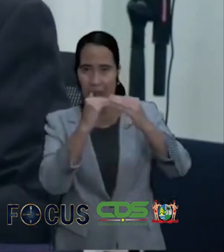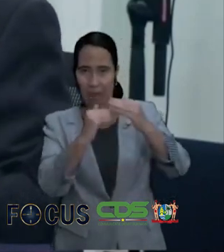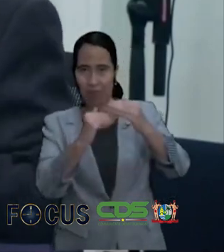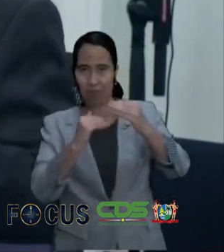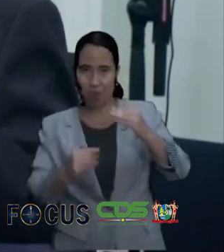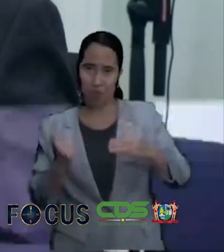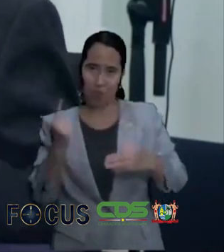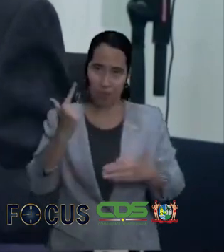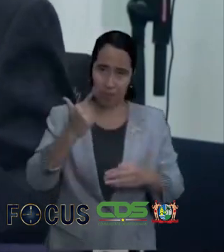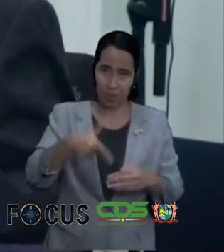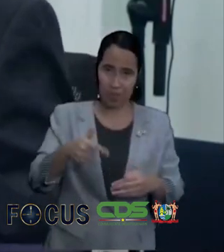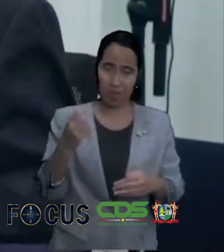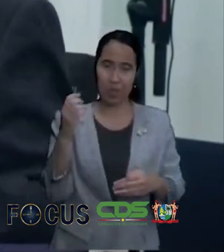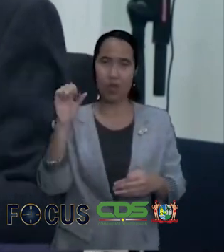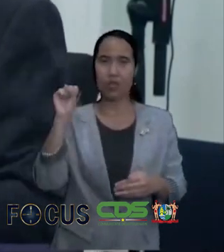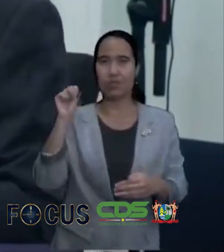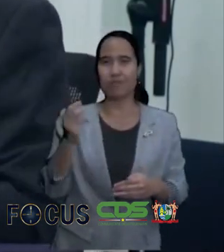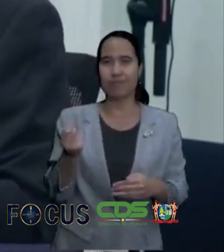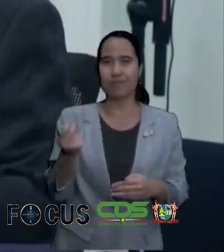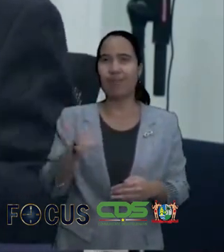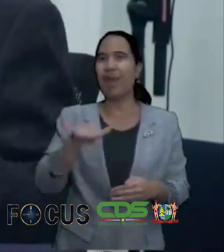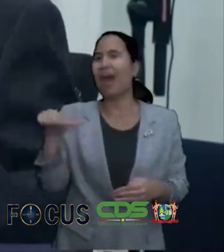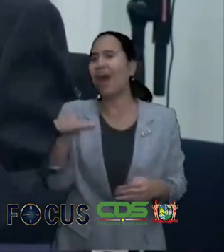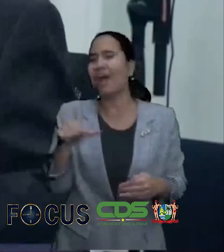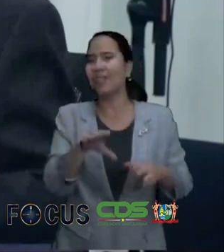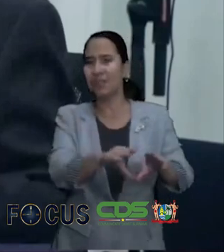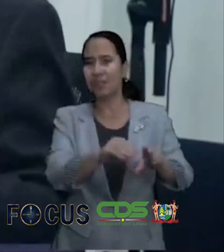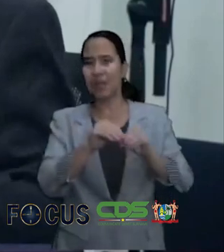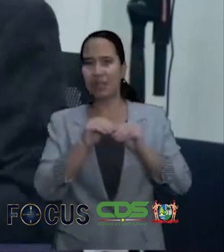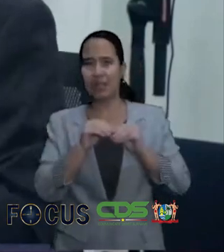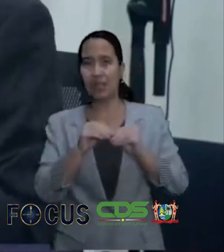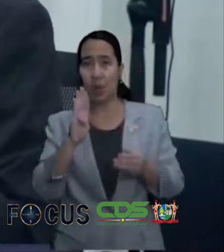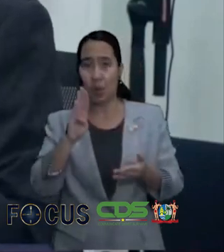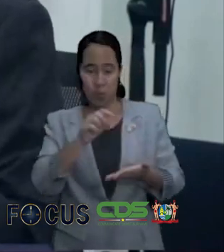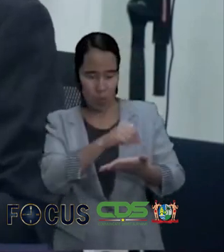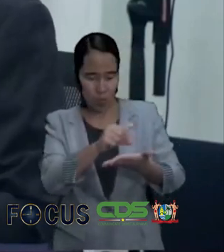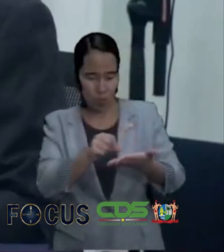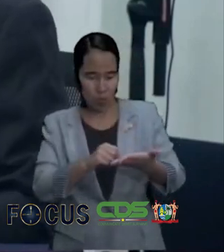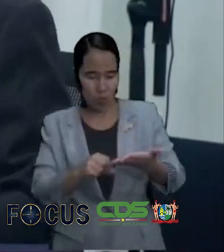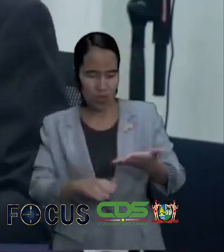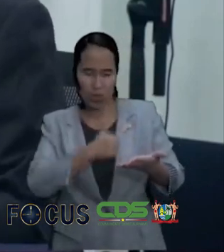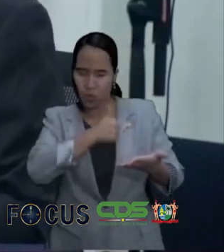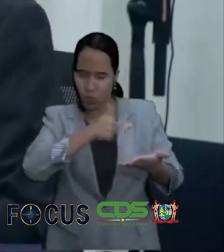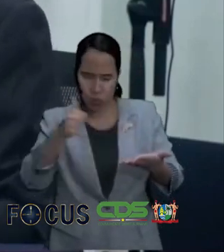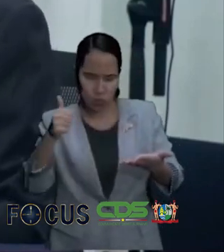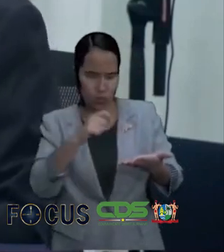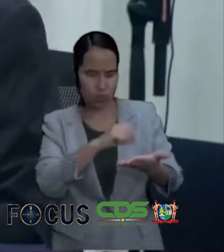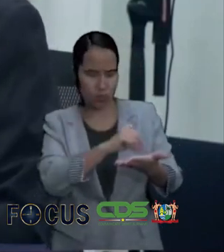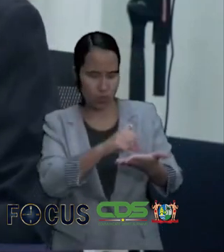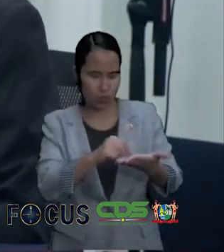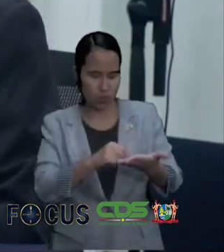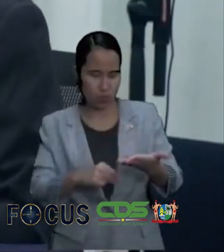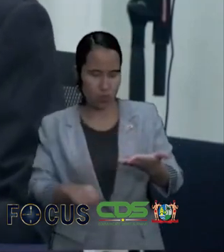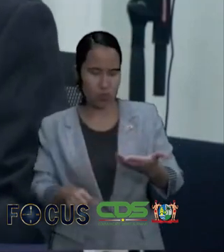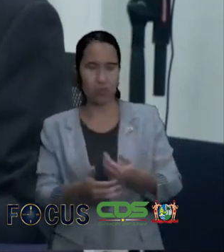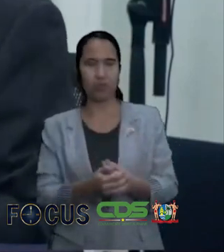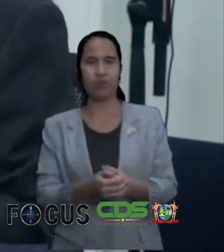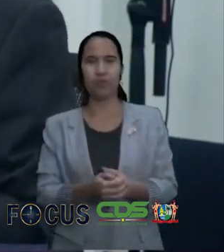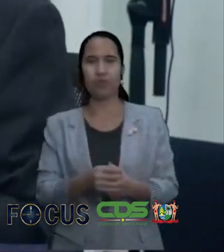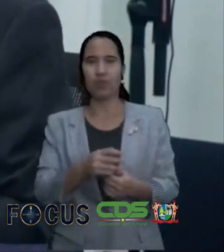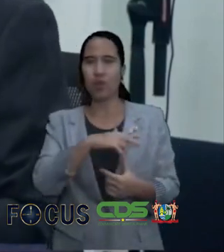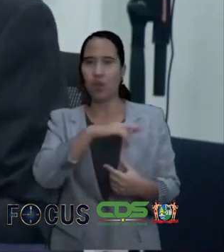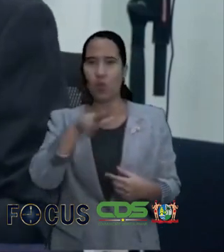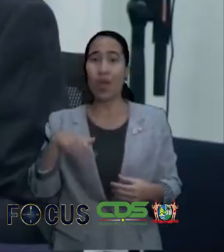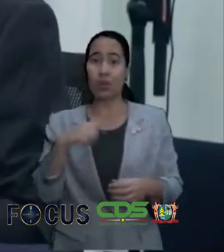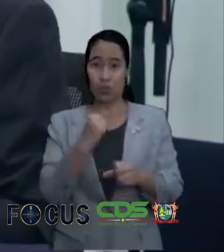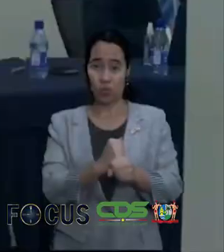brandstofsubsidie, daar horen andere maatregelen bij. We moeten de begroting in orde krijgen en laten we het deze keer op de goede manier doen. Laten